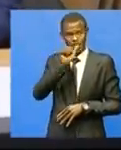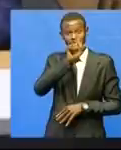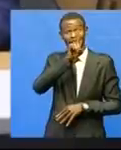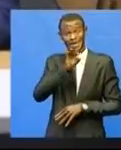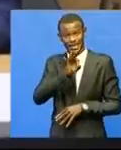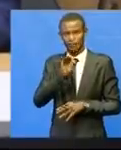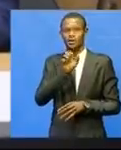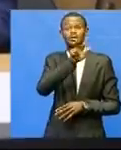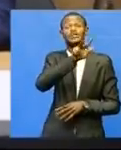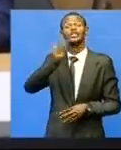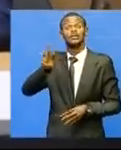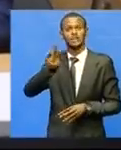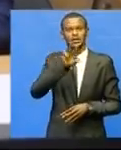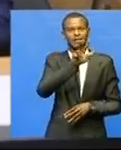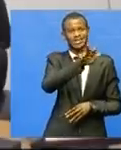été neutralisés